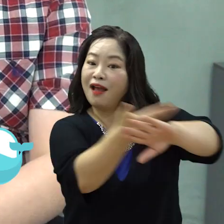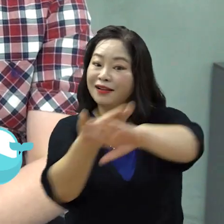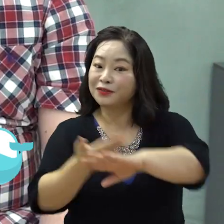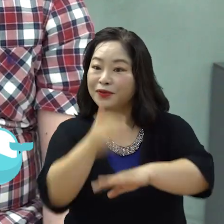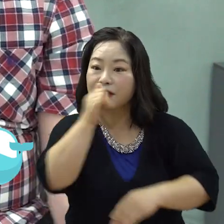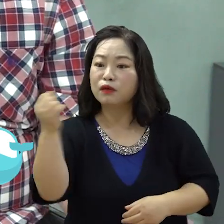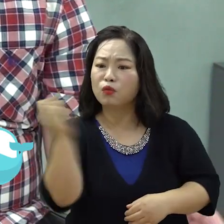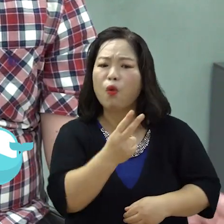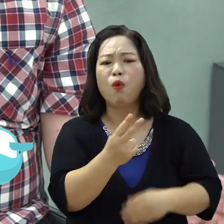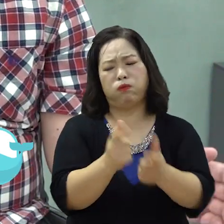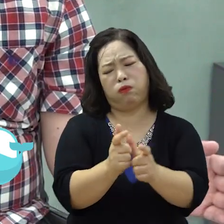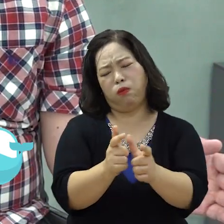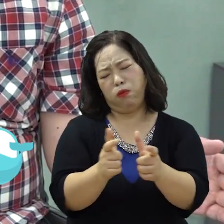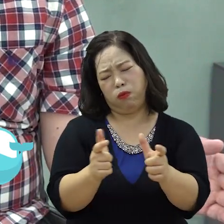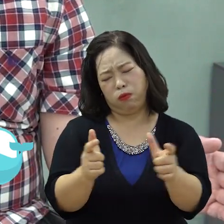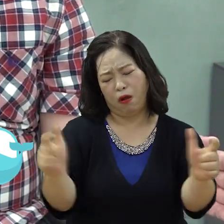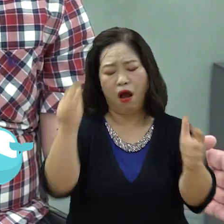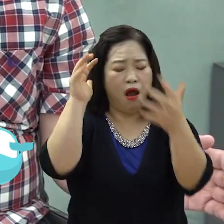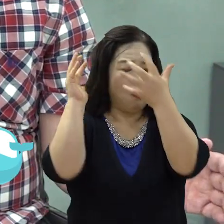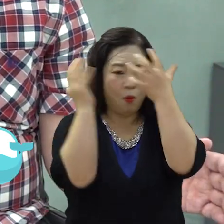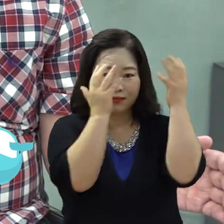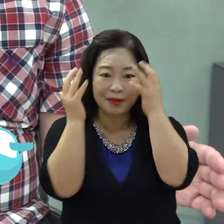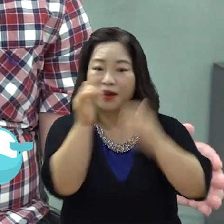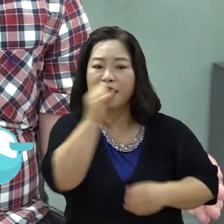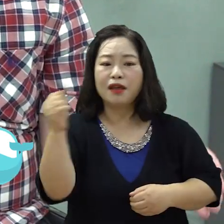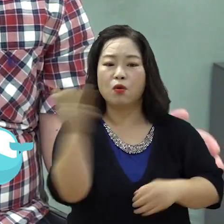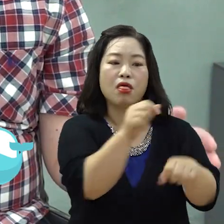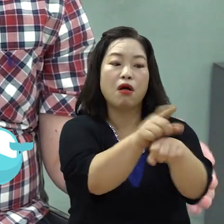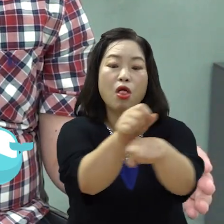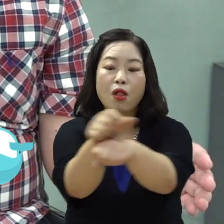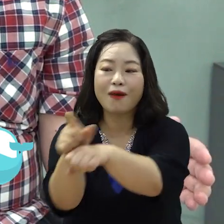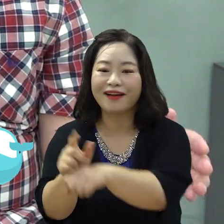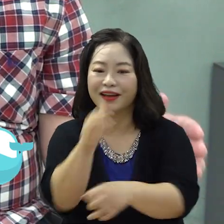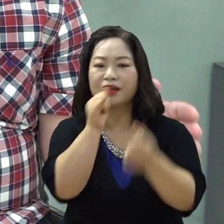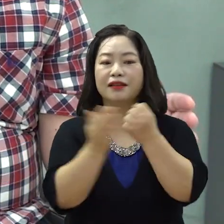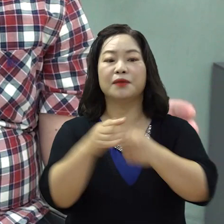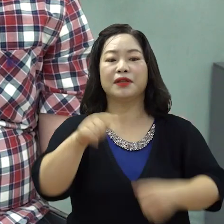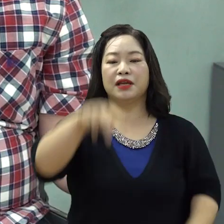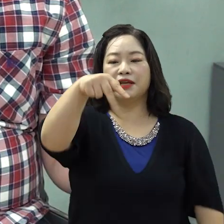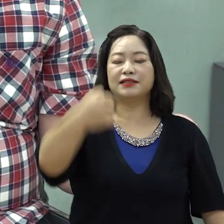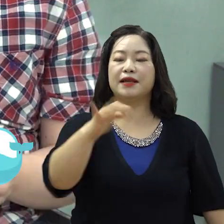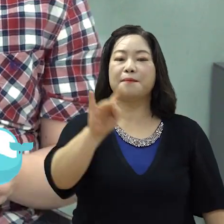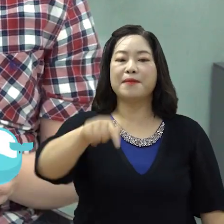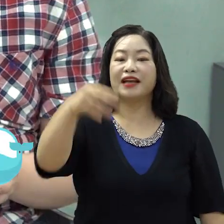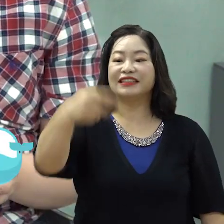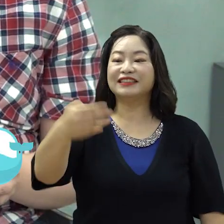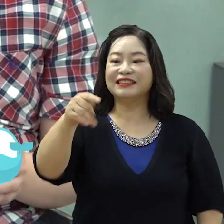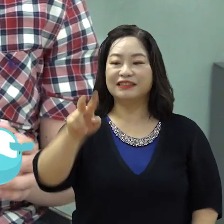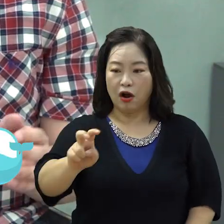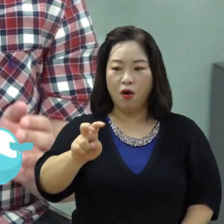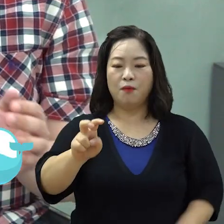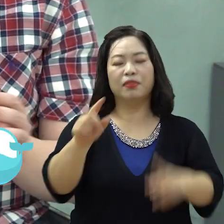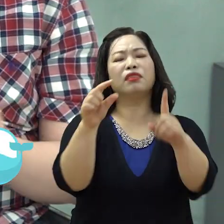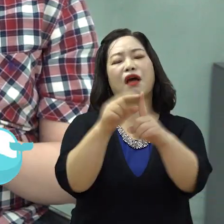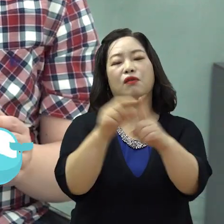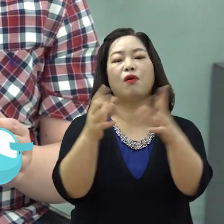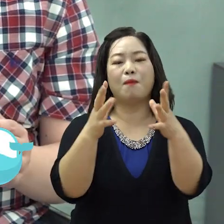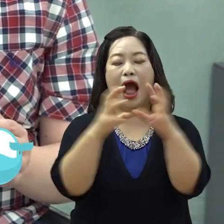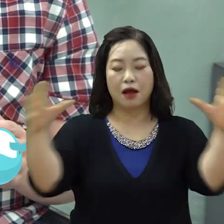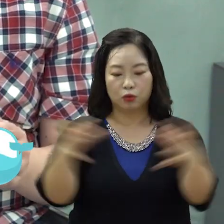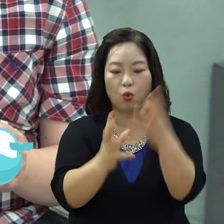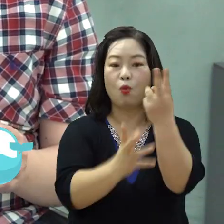수도 있고 자폐는 엄청나게 복잡하고 양상도 다양하기 때문에 이거를 스펙트럼이라고 불러요. 자폐 스펙트럼의 말